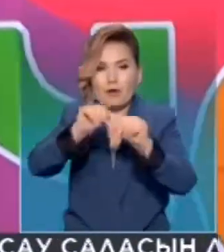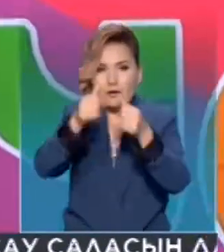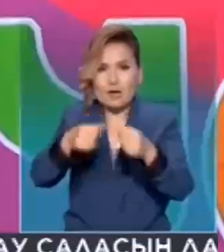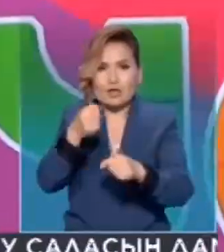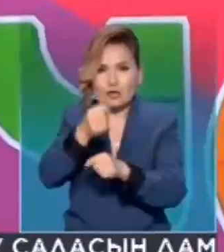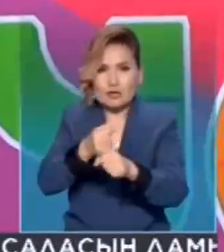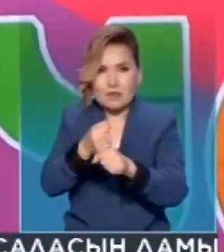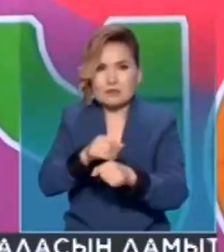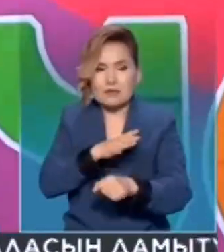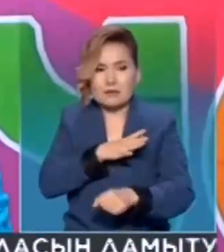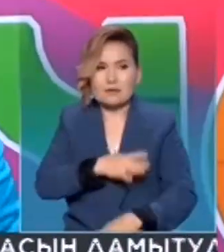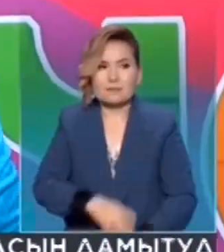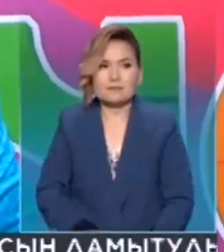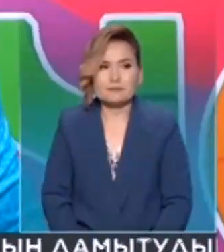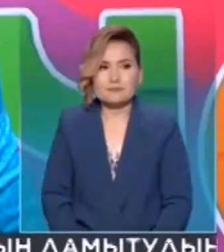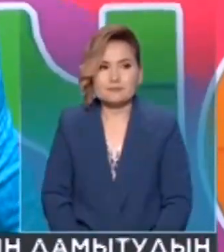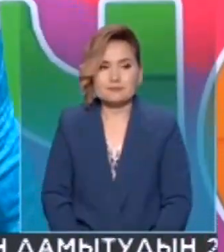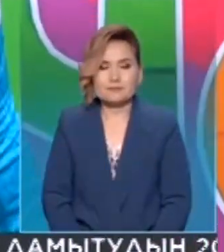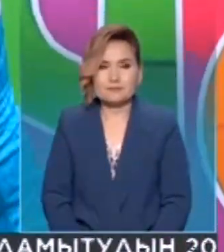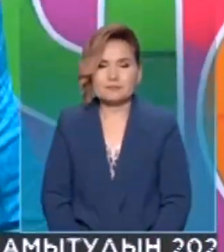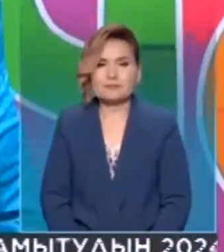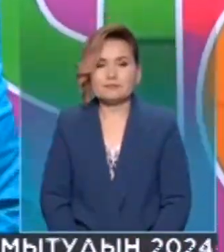келдік.